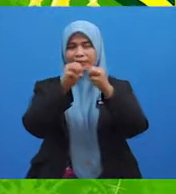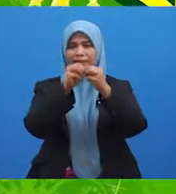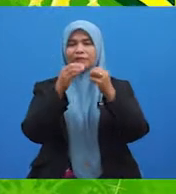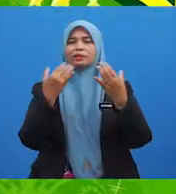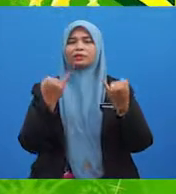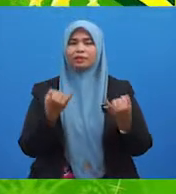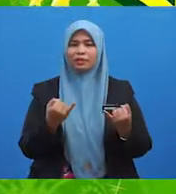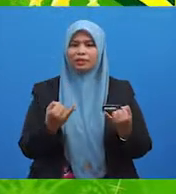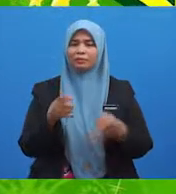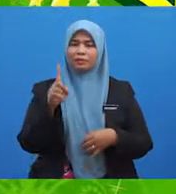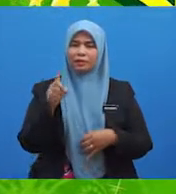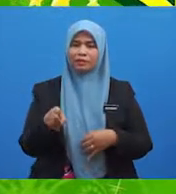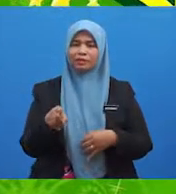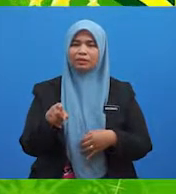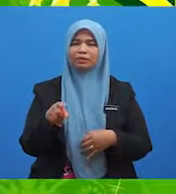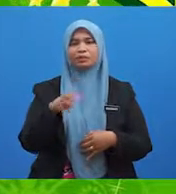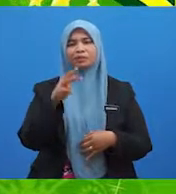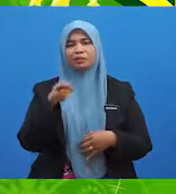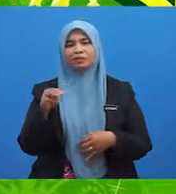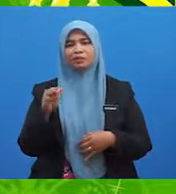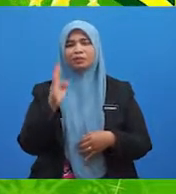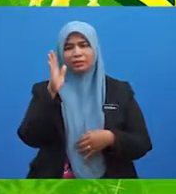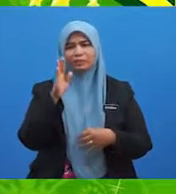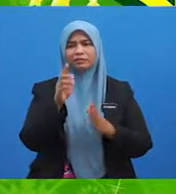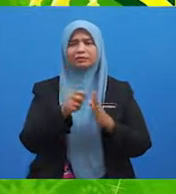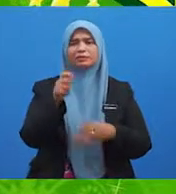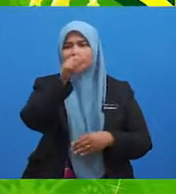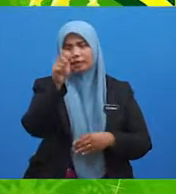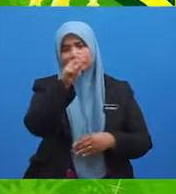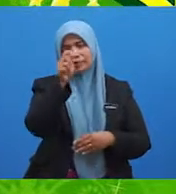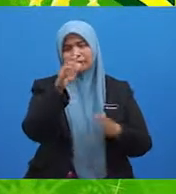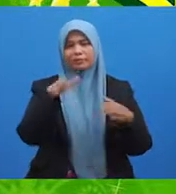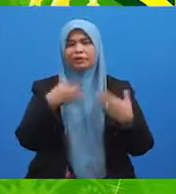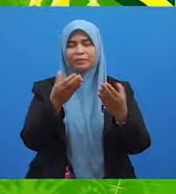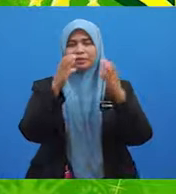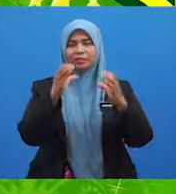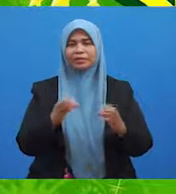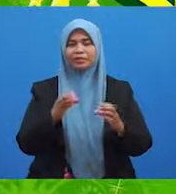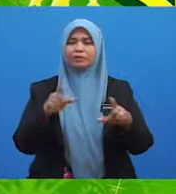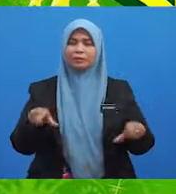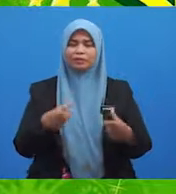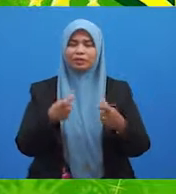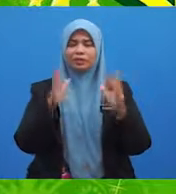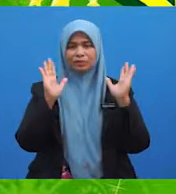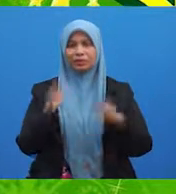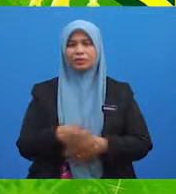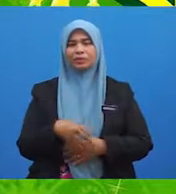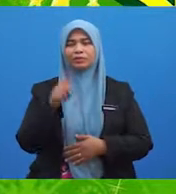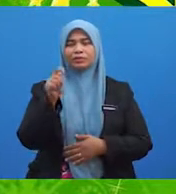Sekarang pastinya murid-murid akan tertanya-tanya, bagaimana pula cara melaksanakan solat sunat